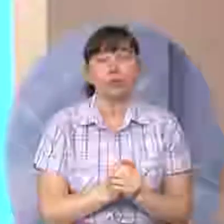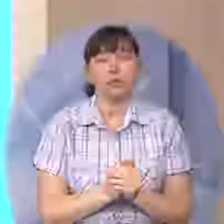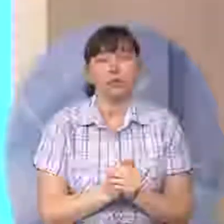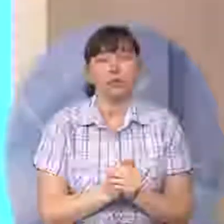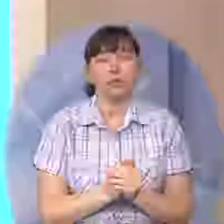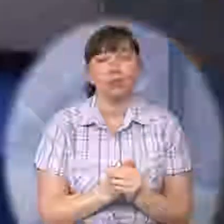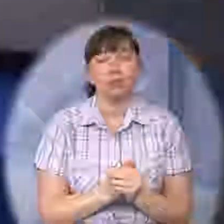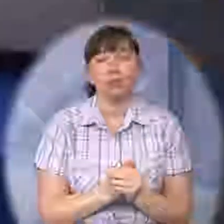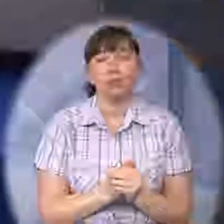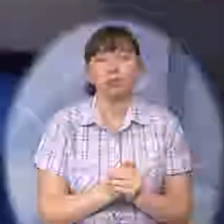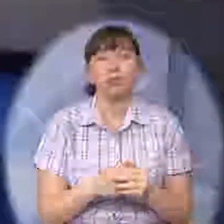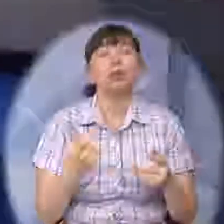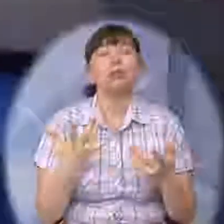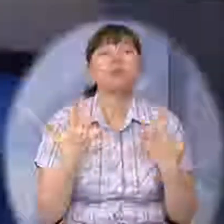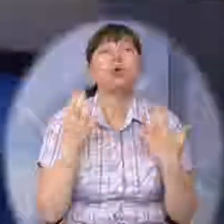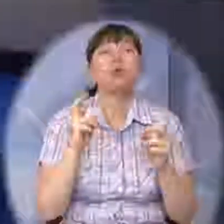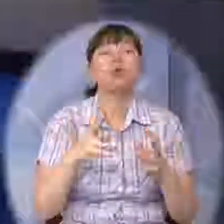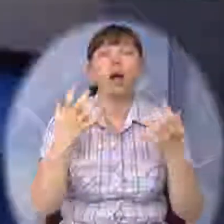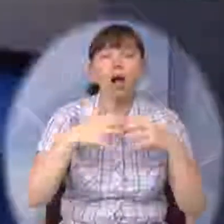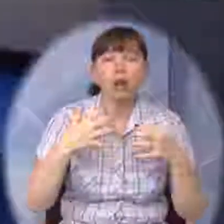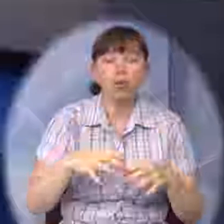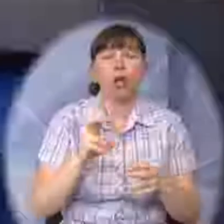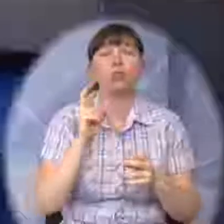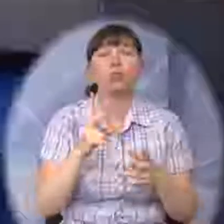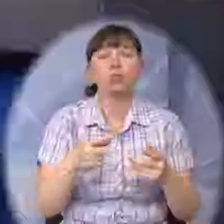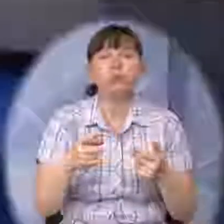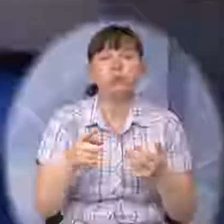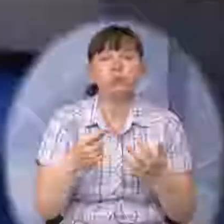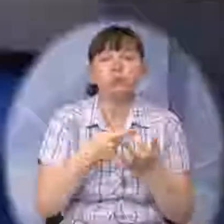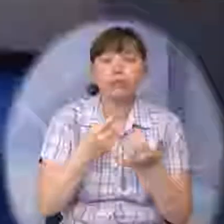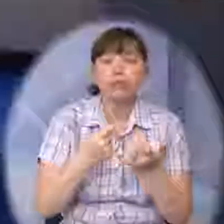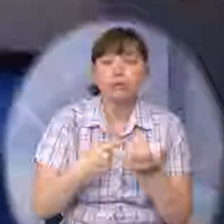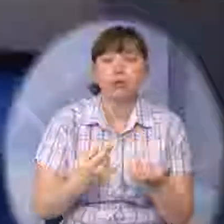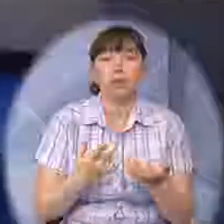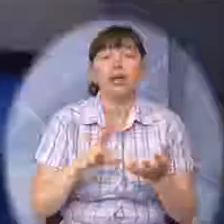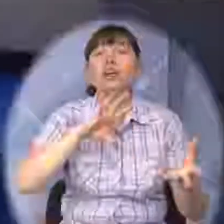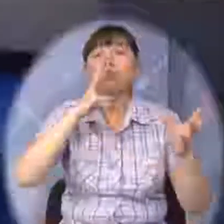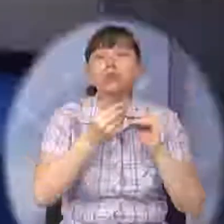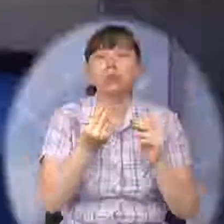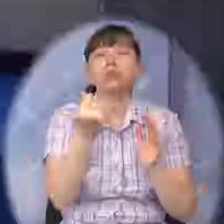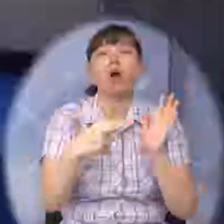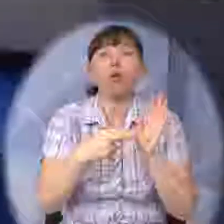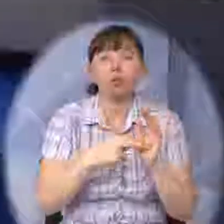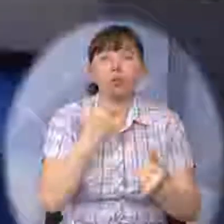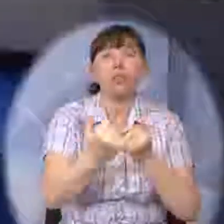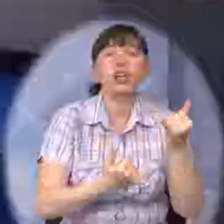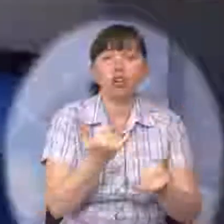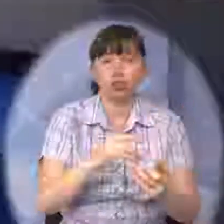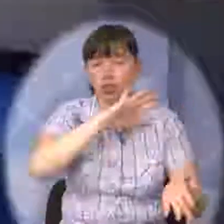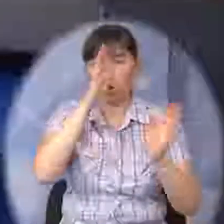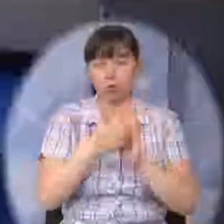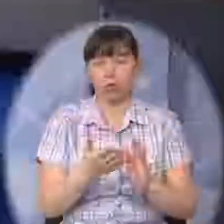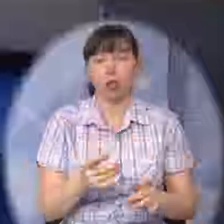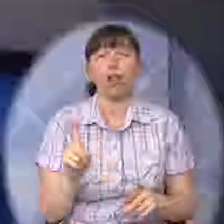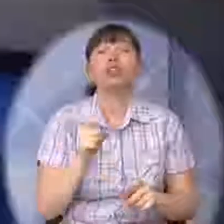de necesități. În mediu se poate de calculat sau niște mecanisme de calculare, în general, a costurilor de îngrijire.